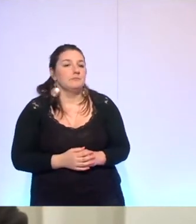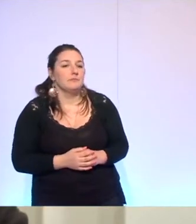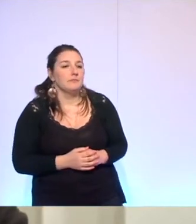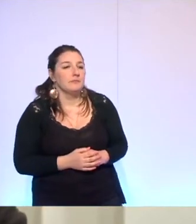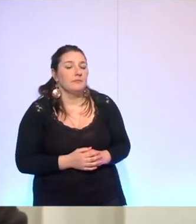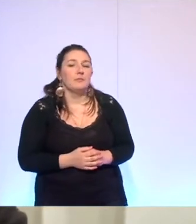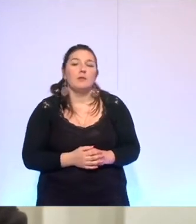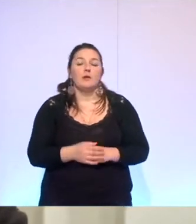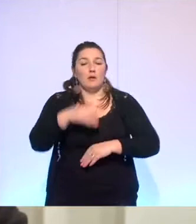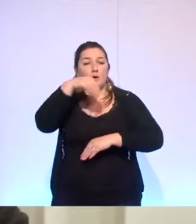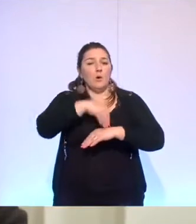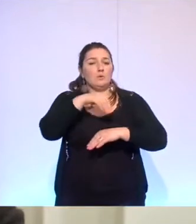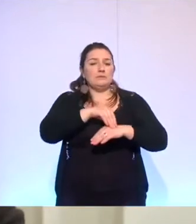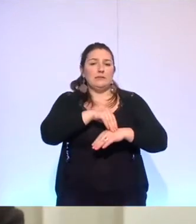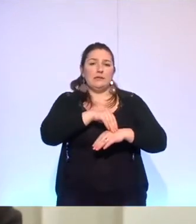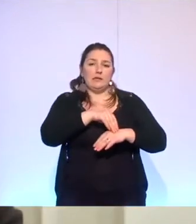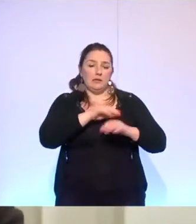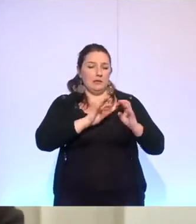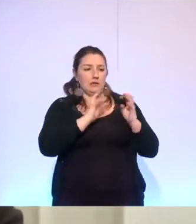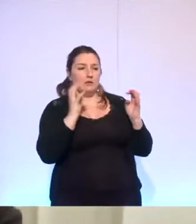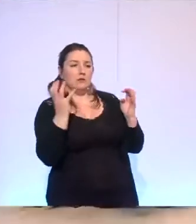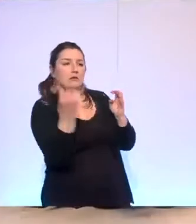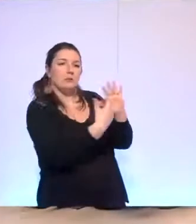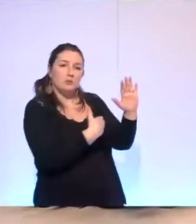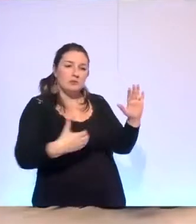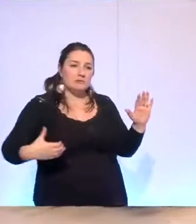si les conseils municipaux, au-delà de celui-ci,